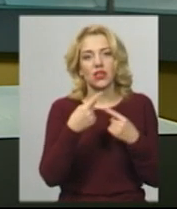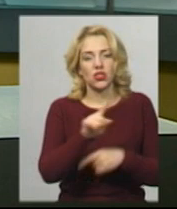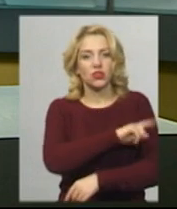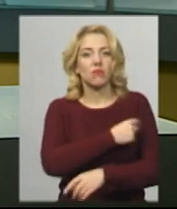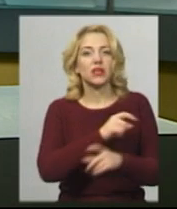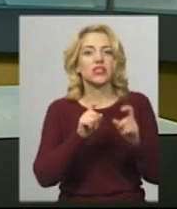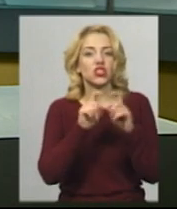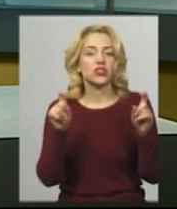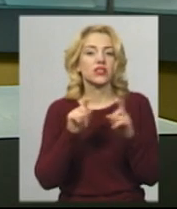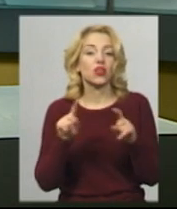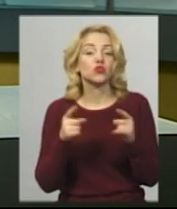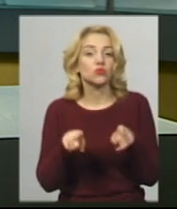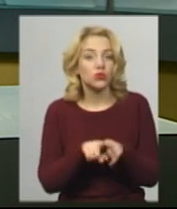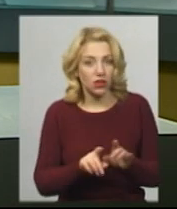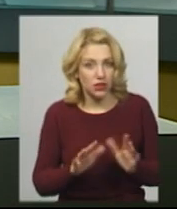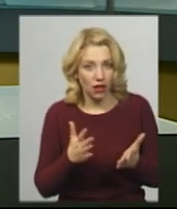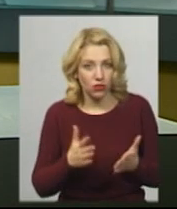сталося, дізнавалась наша знімальна група.